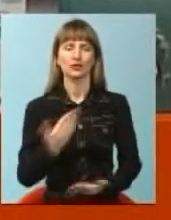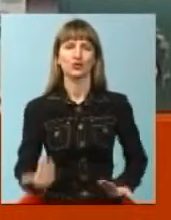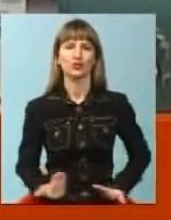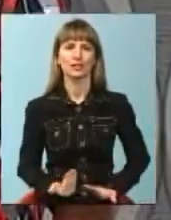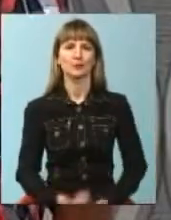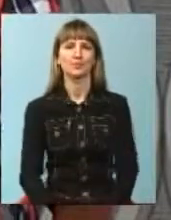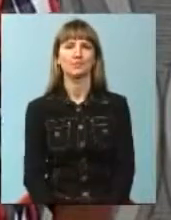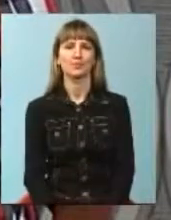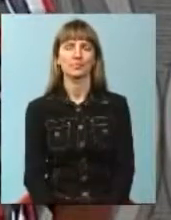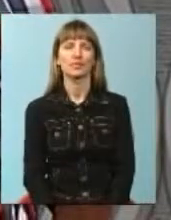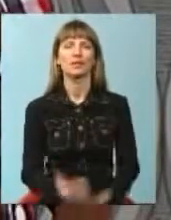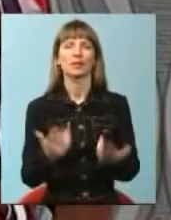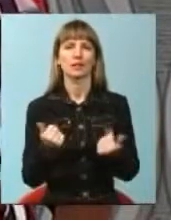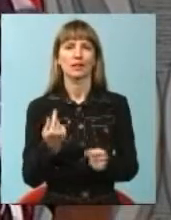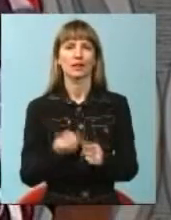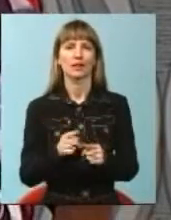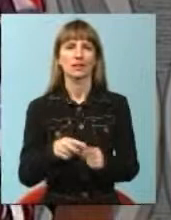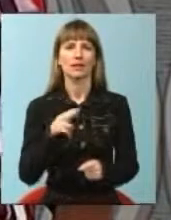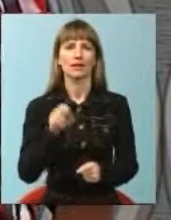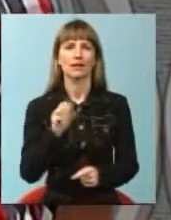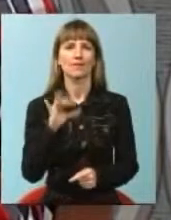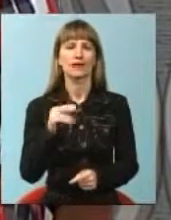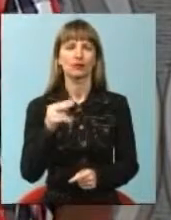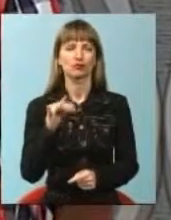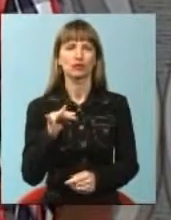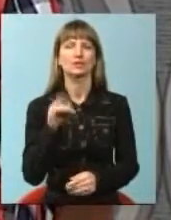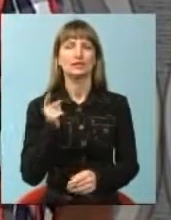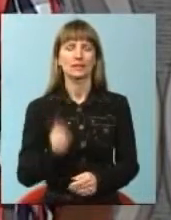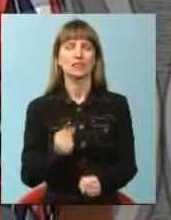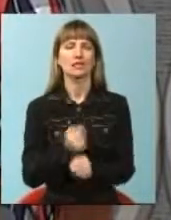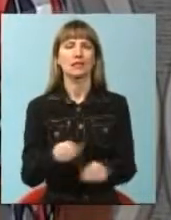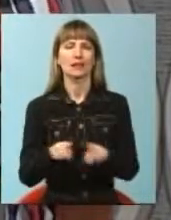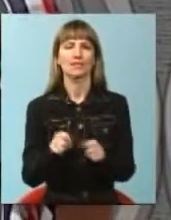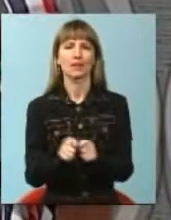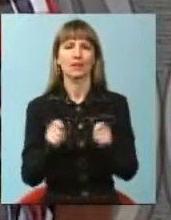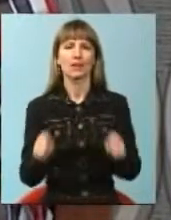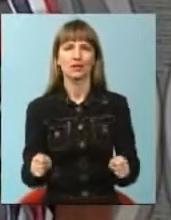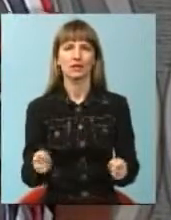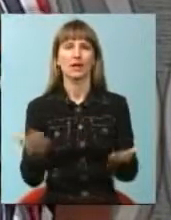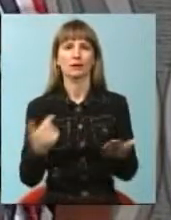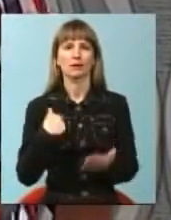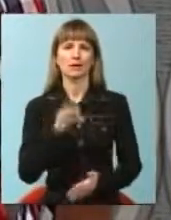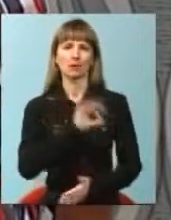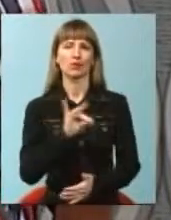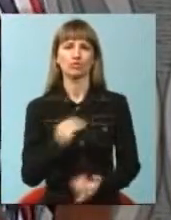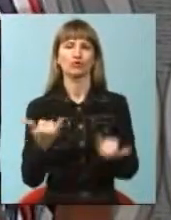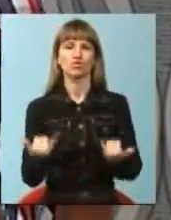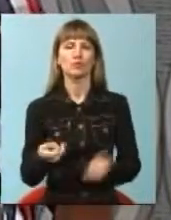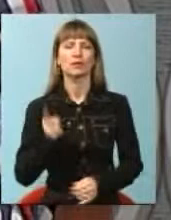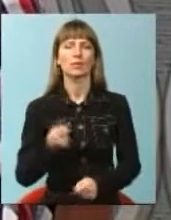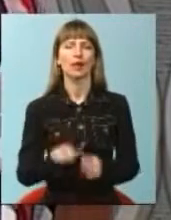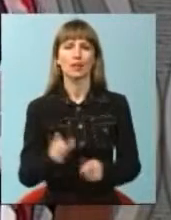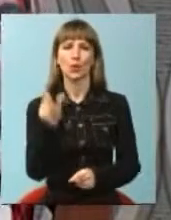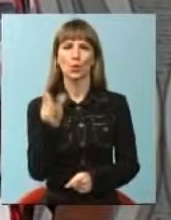житті. Навіть цей самий Леонардо да Вінчі дійсно зробив такі відкриття, да, якими ми користуємося і зараз. Ну і насправді